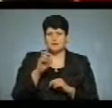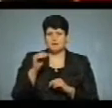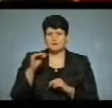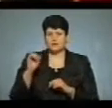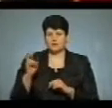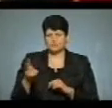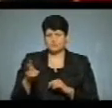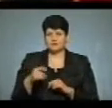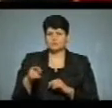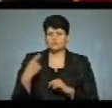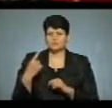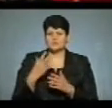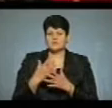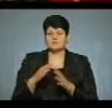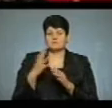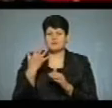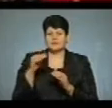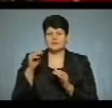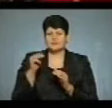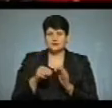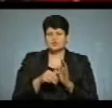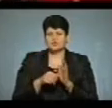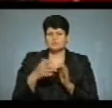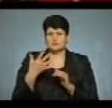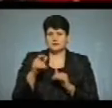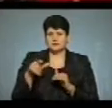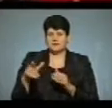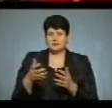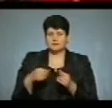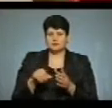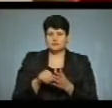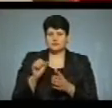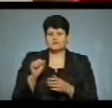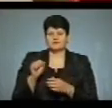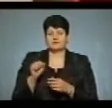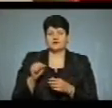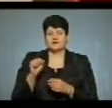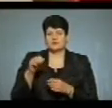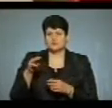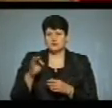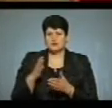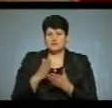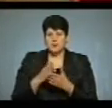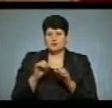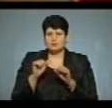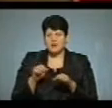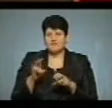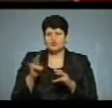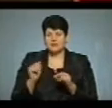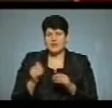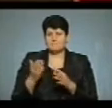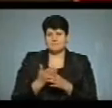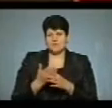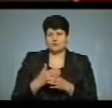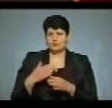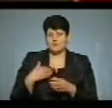На Тернопільщині є 5665 осіб, які брали участь в антитерористичній операції та мають право на пільги. У мене проблема